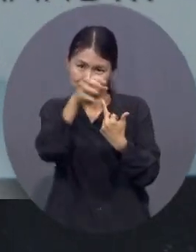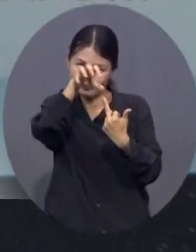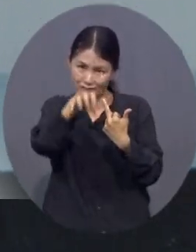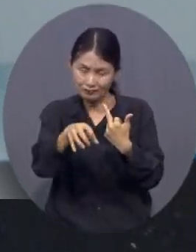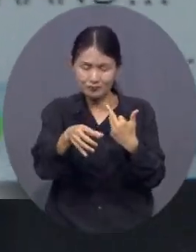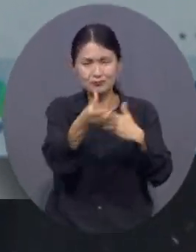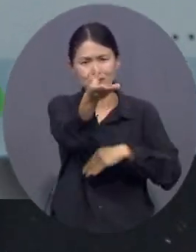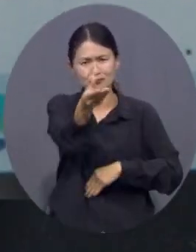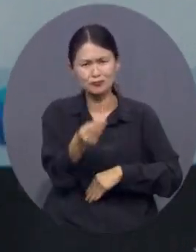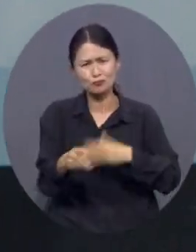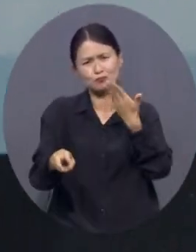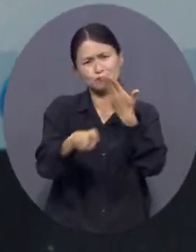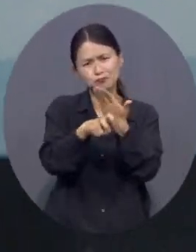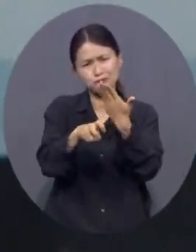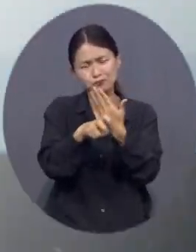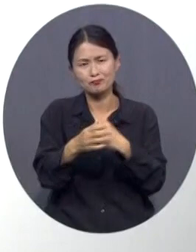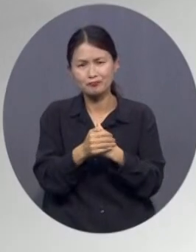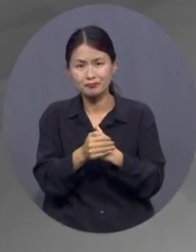대여해주는 건 불법입니다.